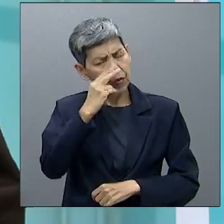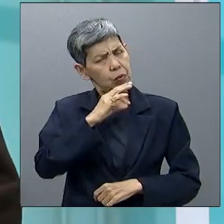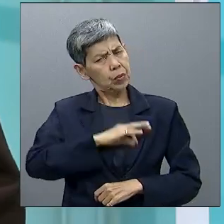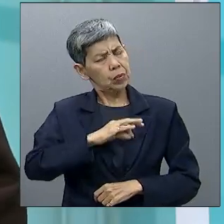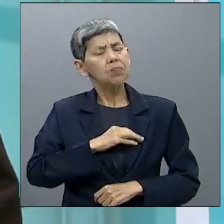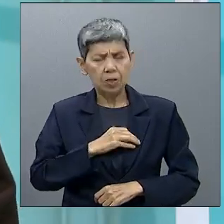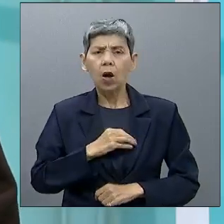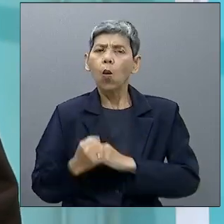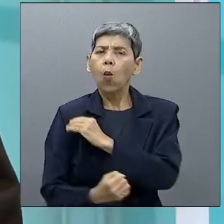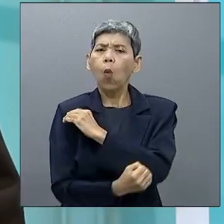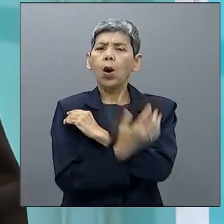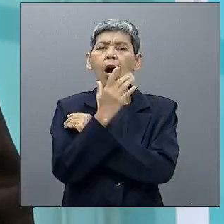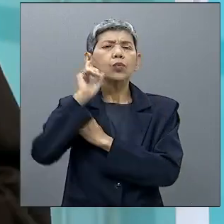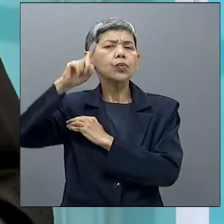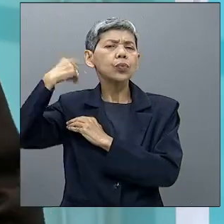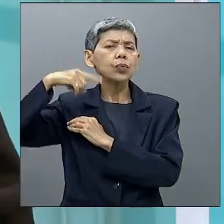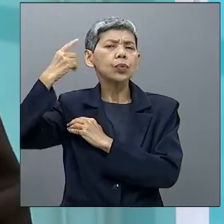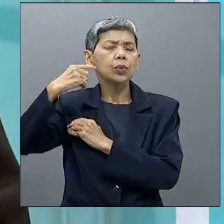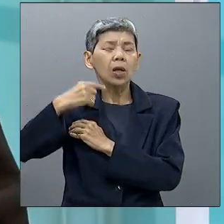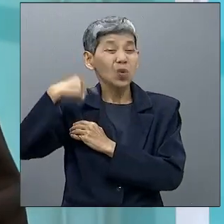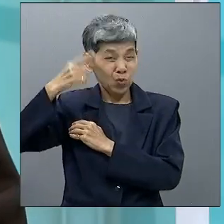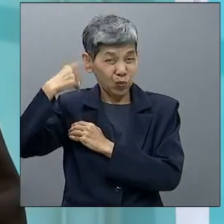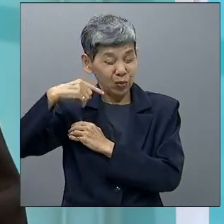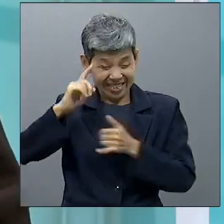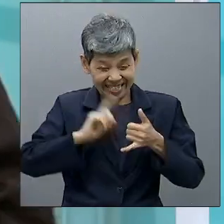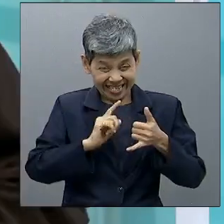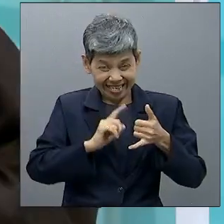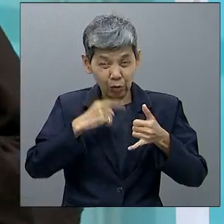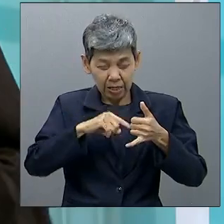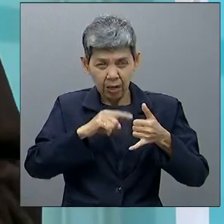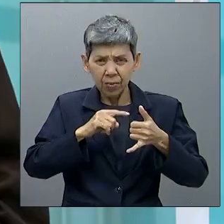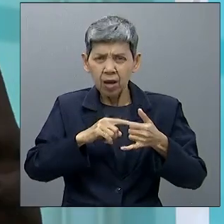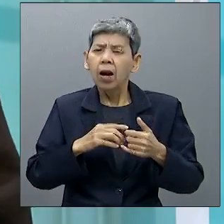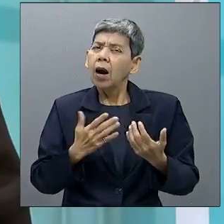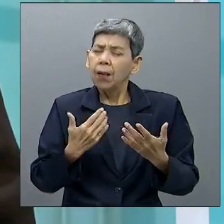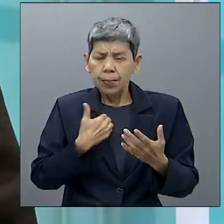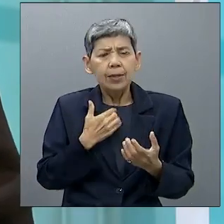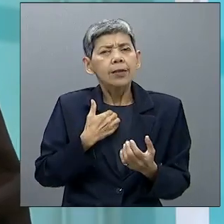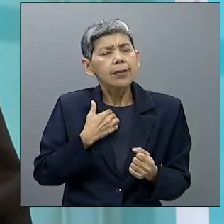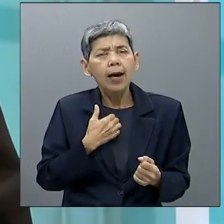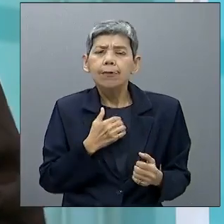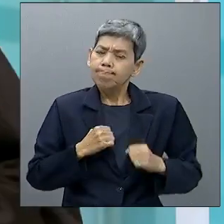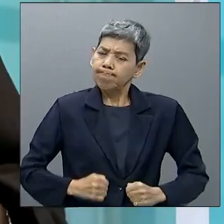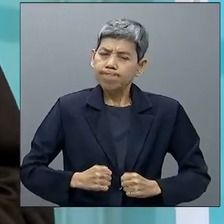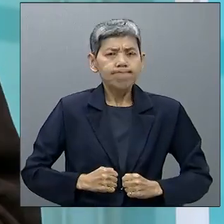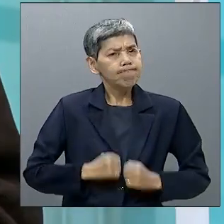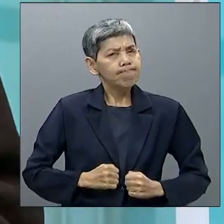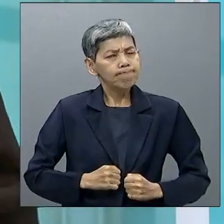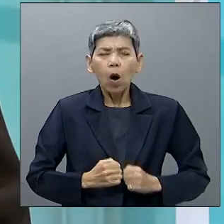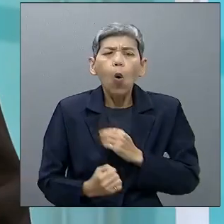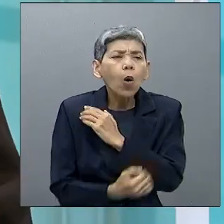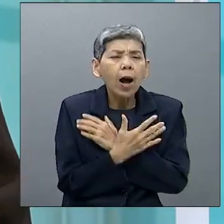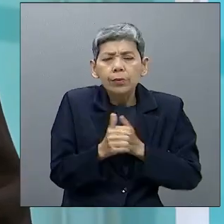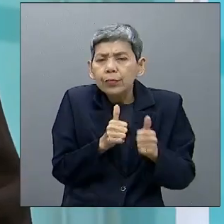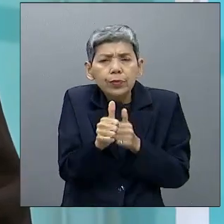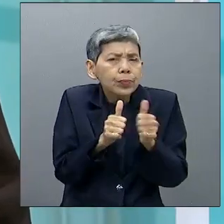าเป็นเวทีที่เปิดโอกาสให้กับผู้หญิงที่บางครั้งเนี่ยในขณะที่เขาเป็นมิสอยู่หรือเป็นนางสาวอยู่เนี่ยเขาอาจจะไม่ได้มีโอกาสที่